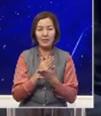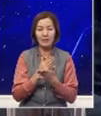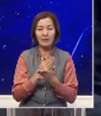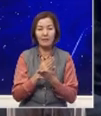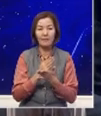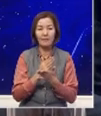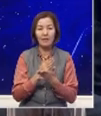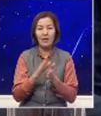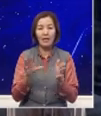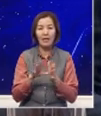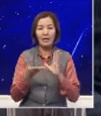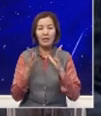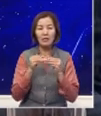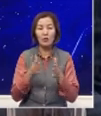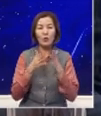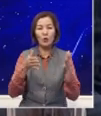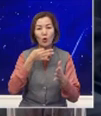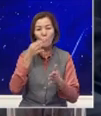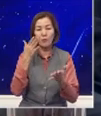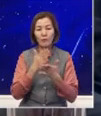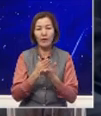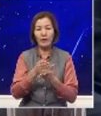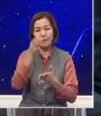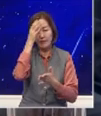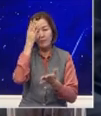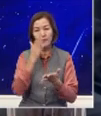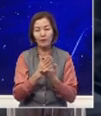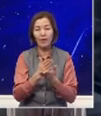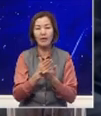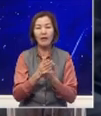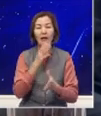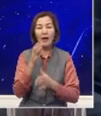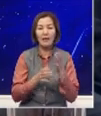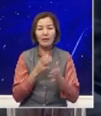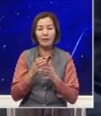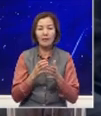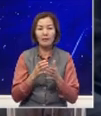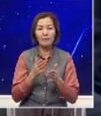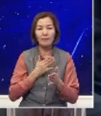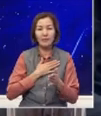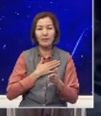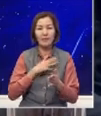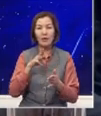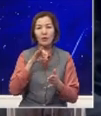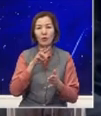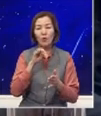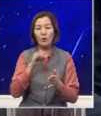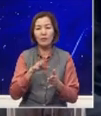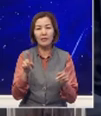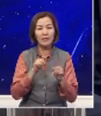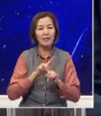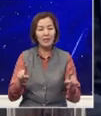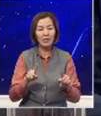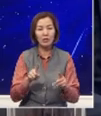термоядролық энергетика бойынша да үлкен тәжірибеміз бен біліміміз бар. Әлемнің ешбір елінде біздің токамак секілді ерекше дүние